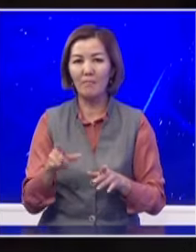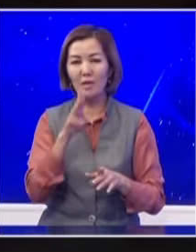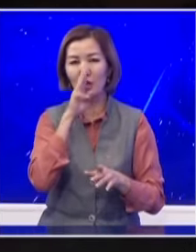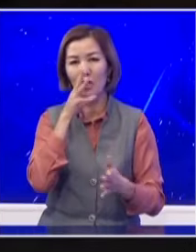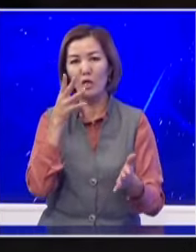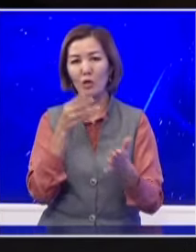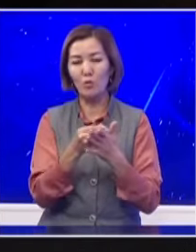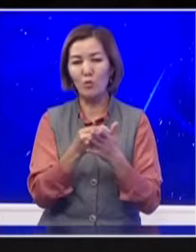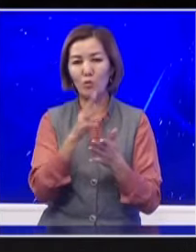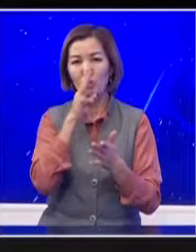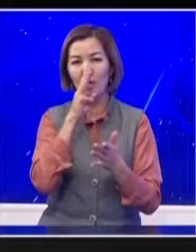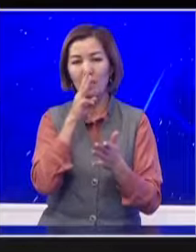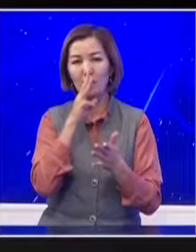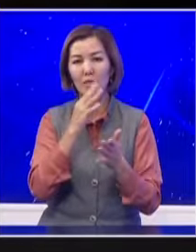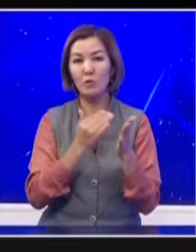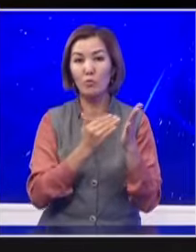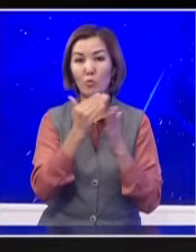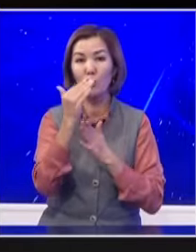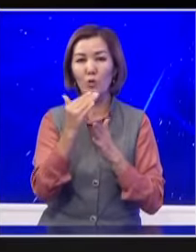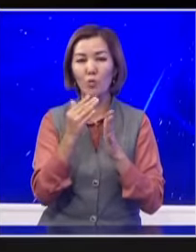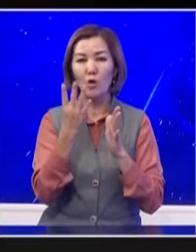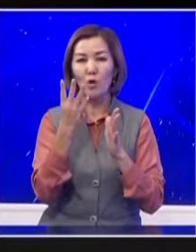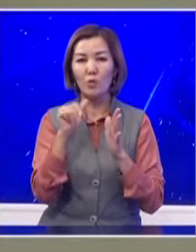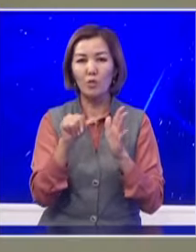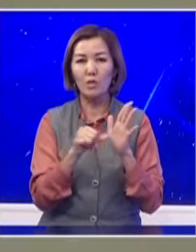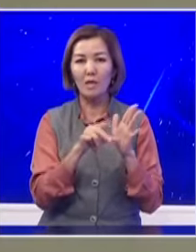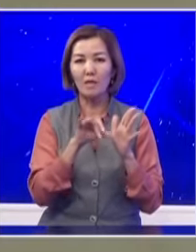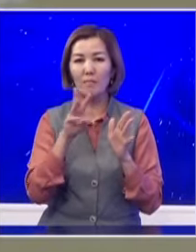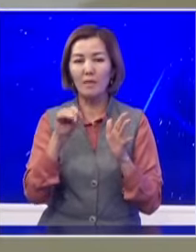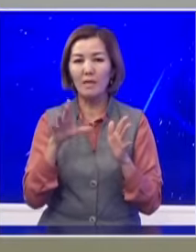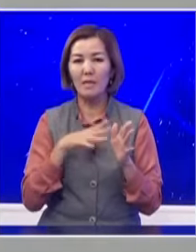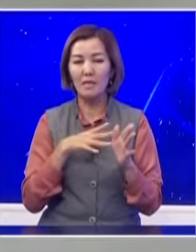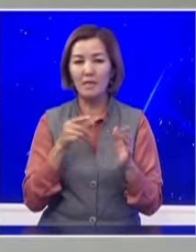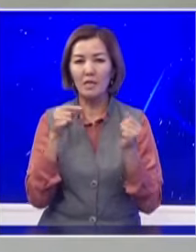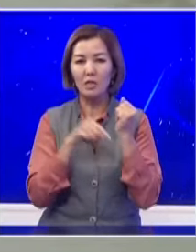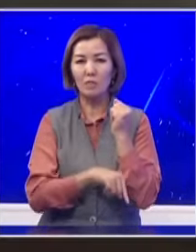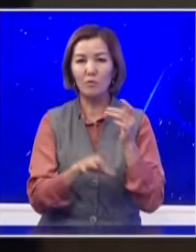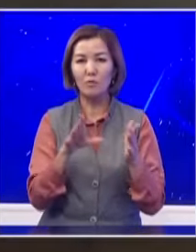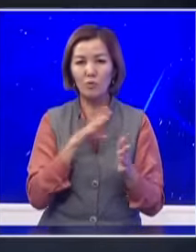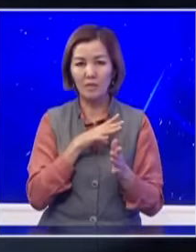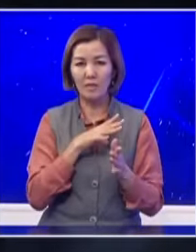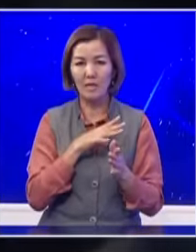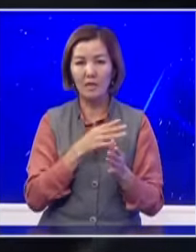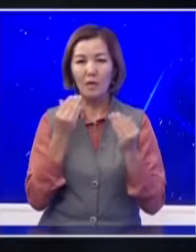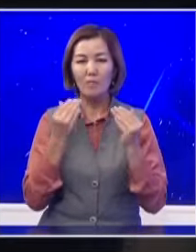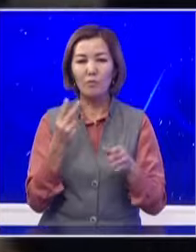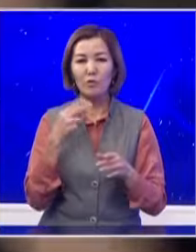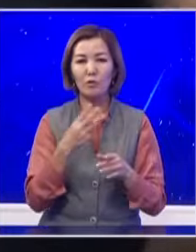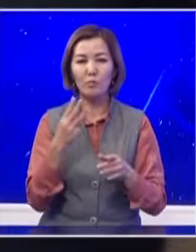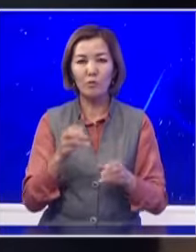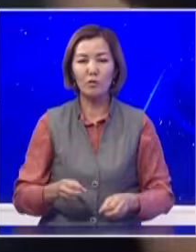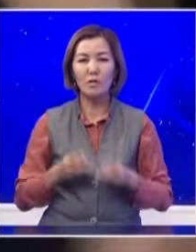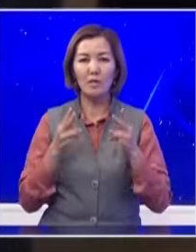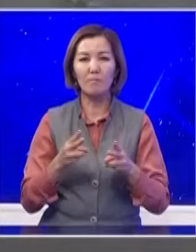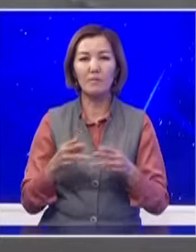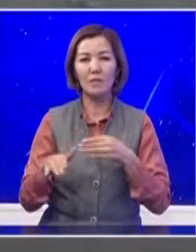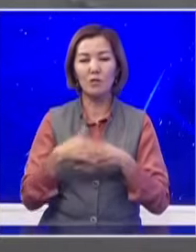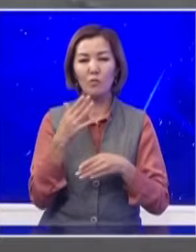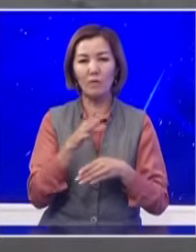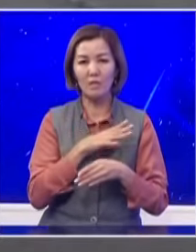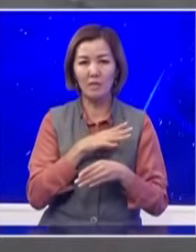жалақы төлеу және жалақысын көтеру арқылы 4,5 миллиард теңге сомасына жымқыру жасаған. Бүгінде 23 адам қылмыстық жауапкершілікке